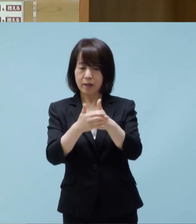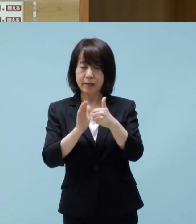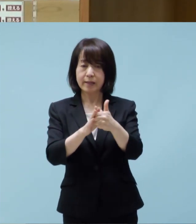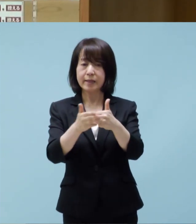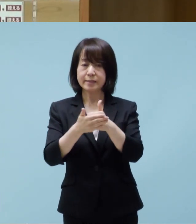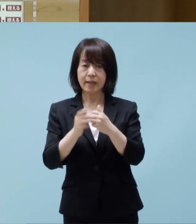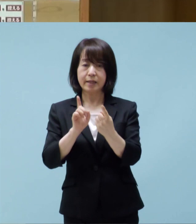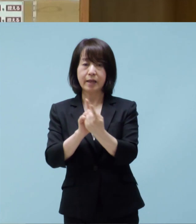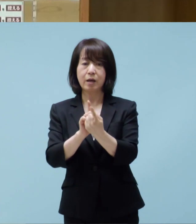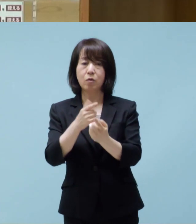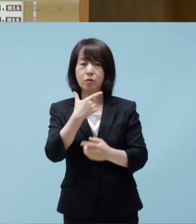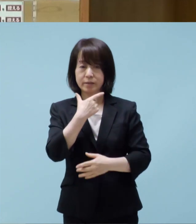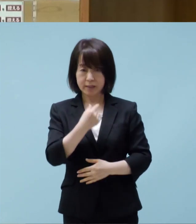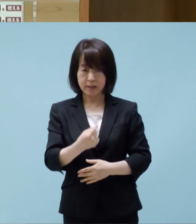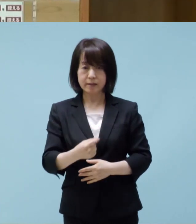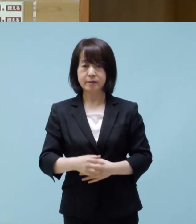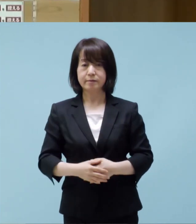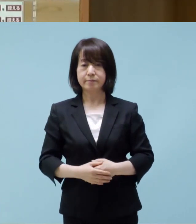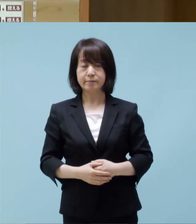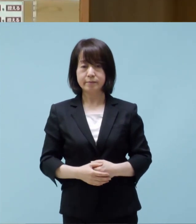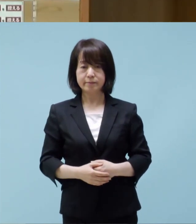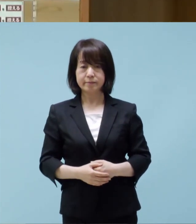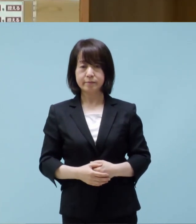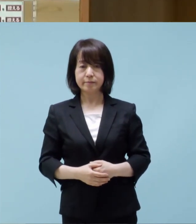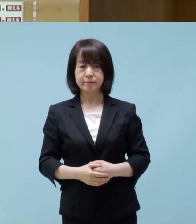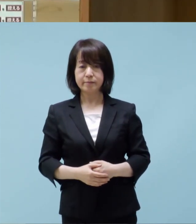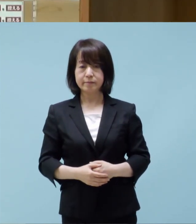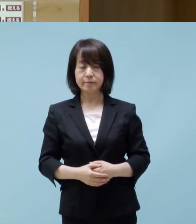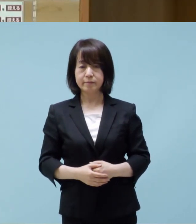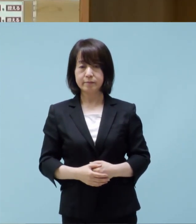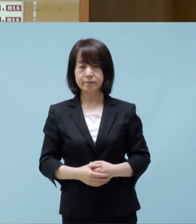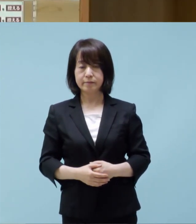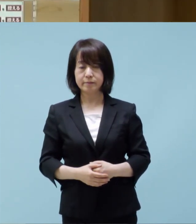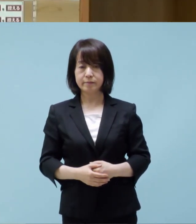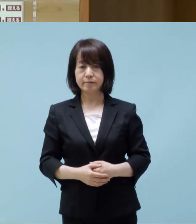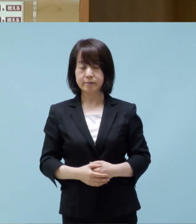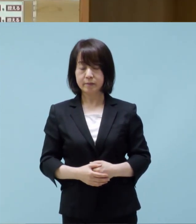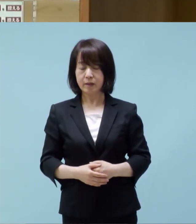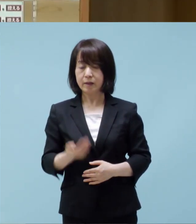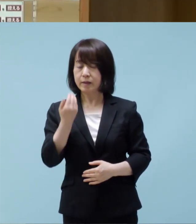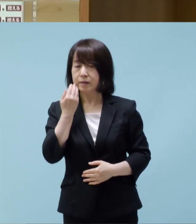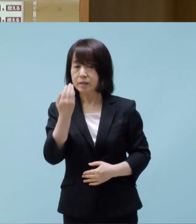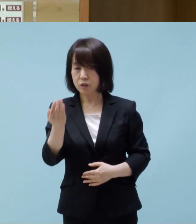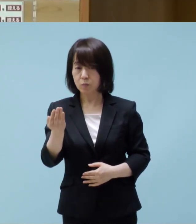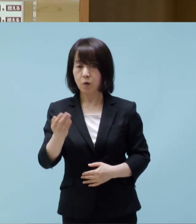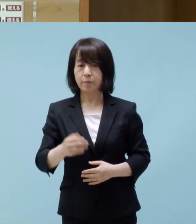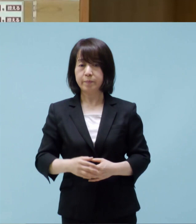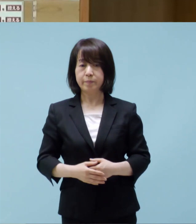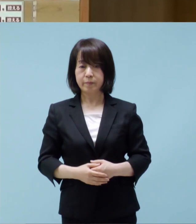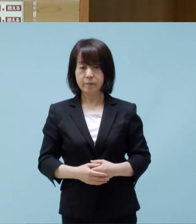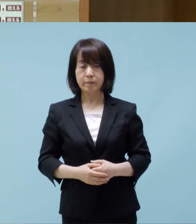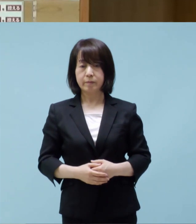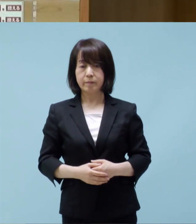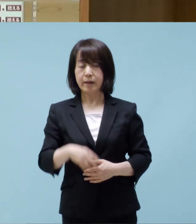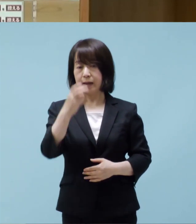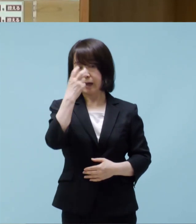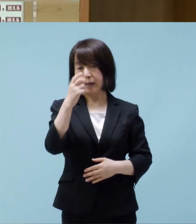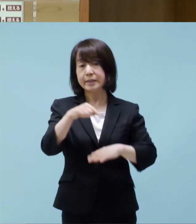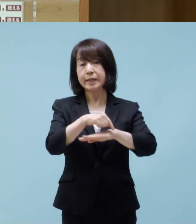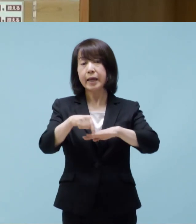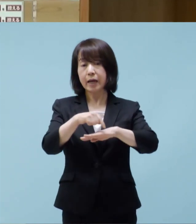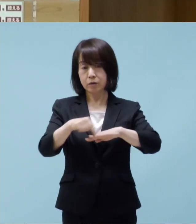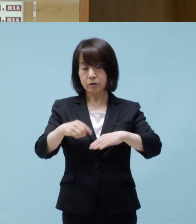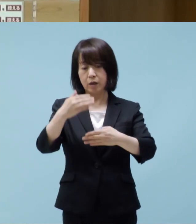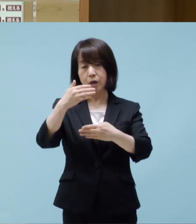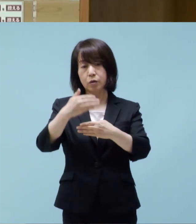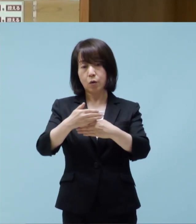考えています。 よろしいですか。 すみません、この関係だと言ってんだけど、非常にその管理計画でですね、道としてその目標っていうのを掲げてらっしゃるん